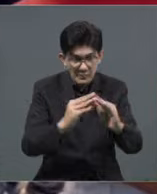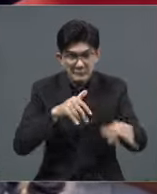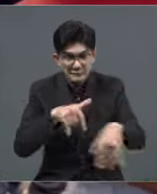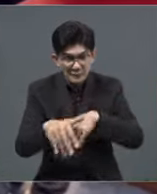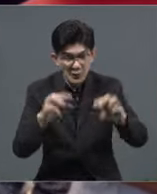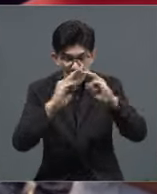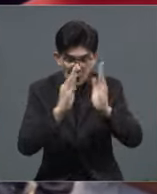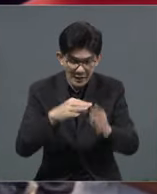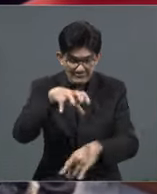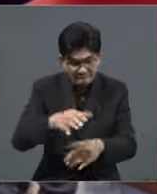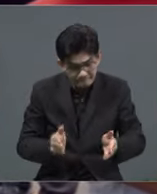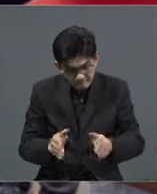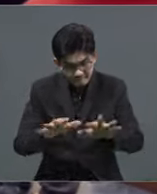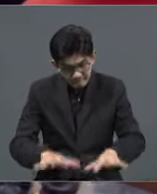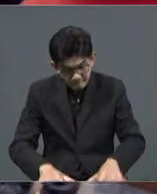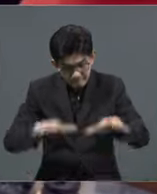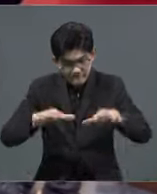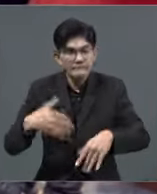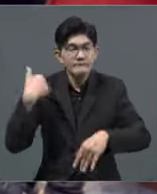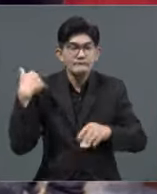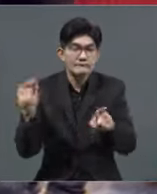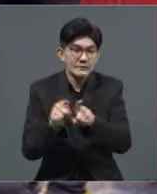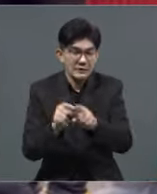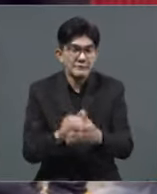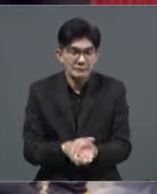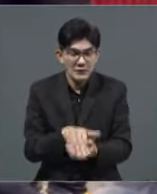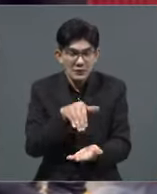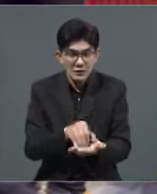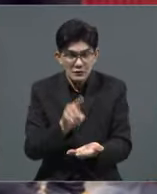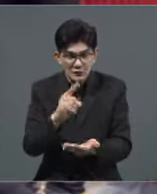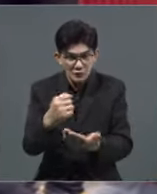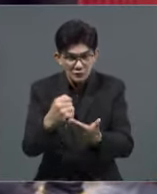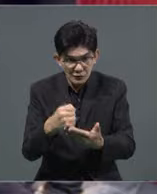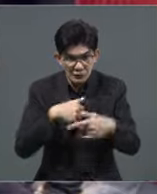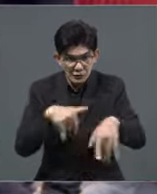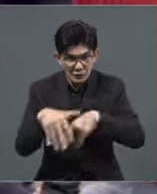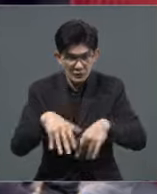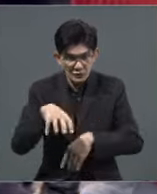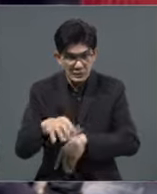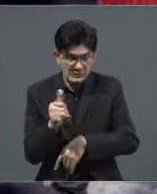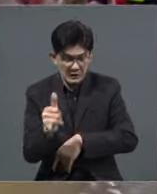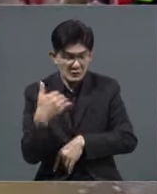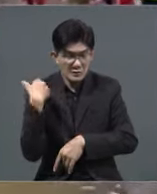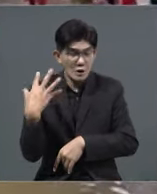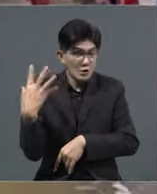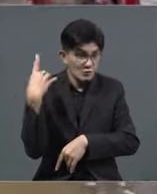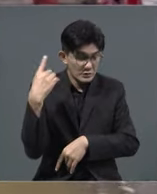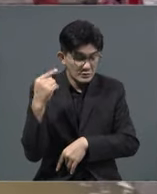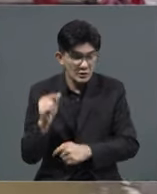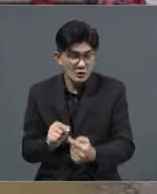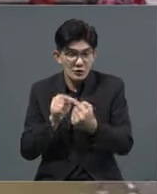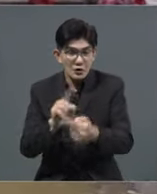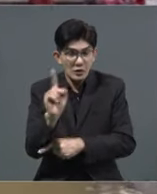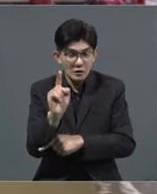นวัดแล้วก็ถนนแท้ก็ได้ลงพื้นที่ไปที่ศูนย์ช่วยเหลือผู้ประสบภัยท่าบ่อก่อนที่วันพรุ่งนี้จะเดินทางต่อกันไป